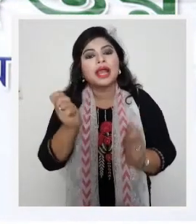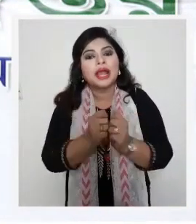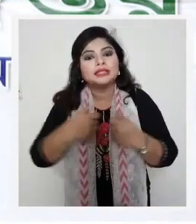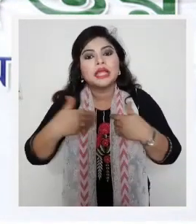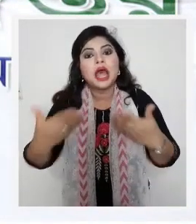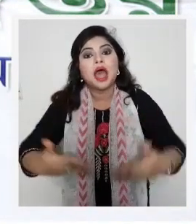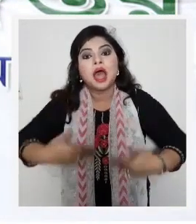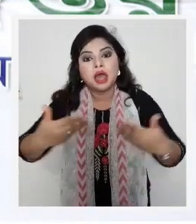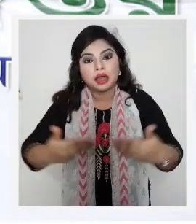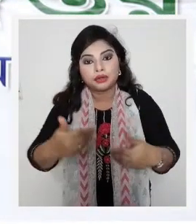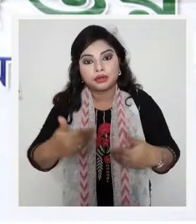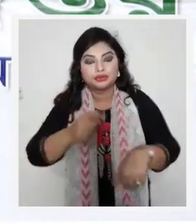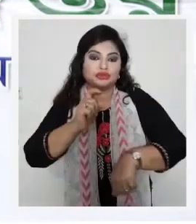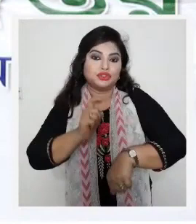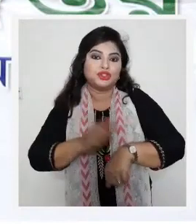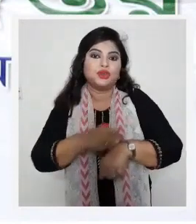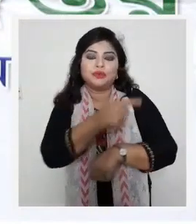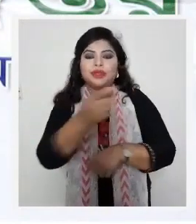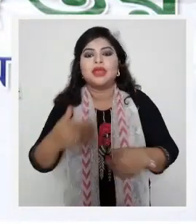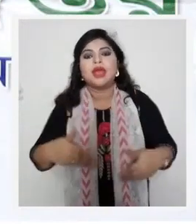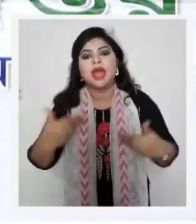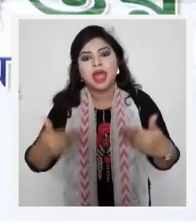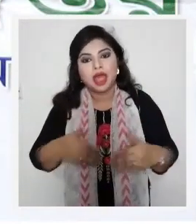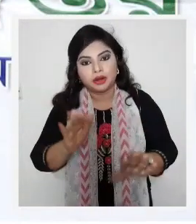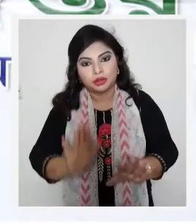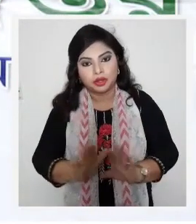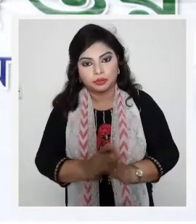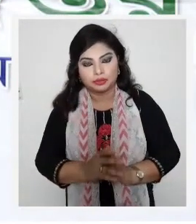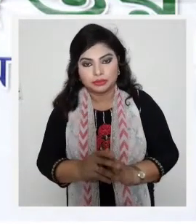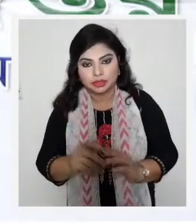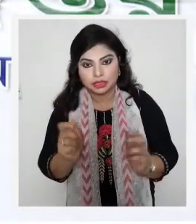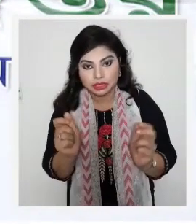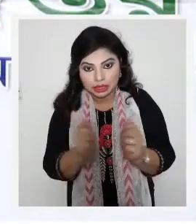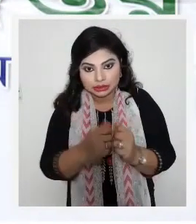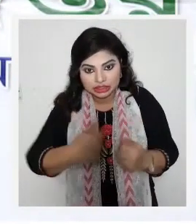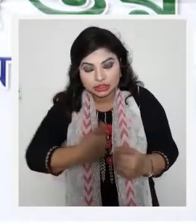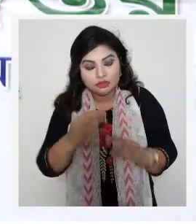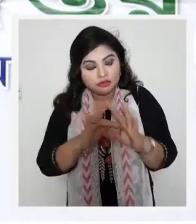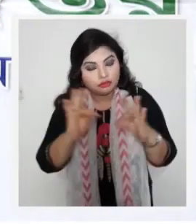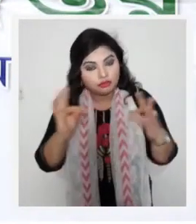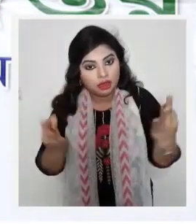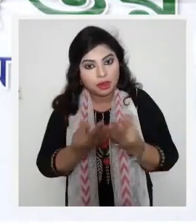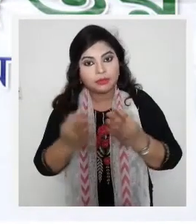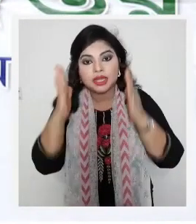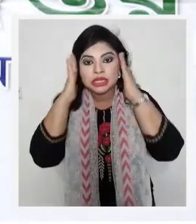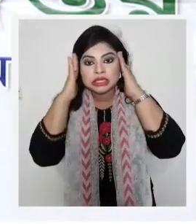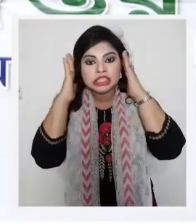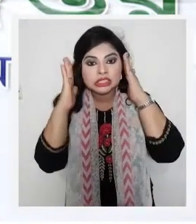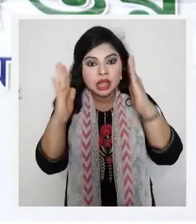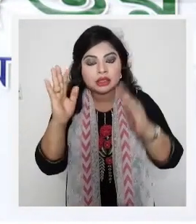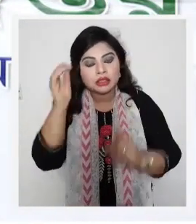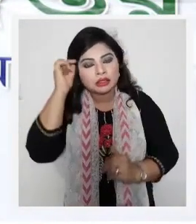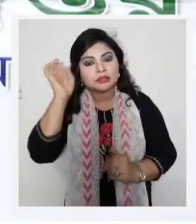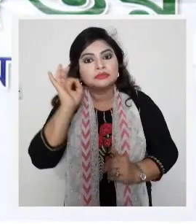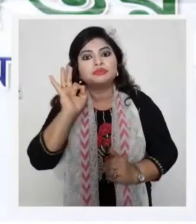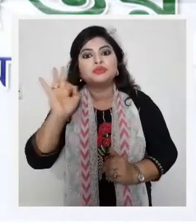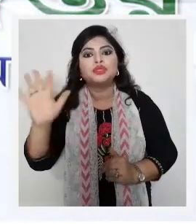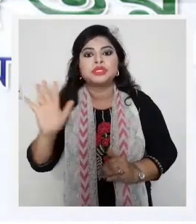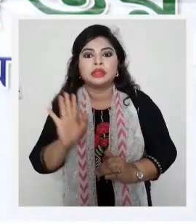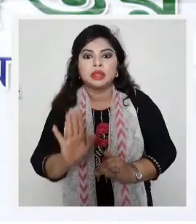স্বাস্থ্যকে ভালো রাখার জন্য যেগুলো সৃষ্টিশীল কাজের সাথে জড়িত থাকি, ভালো গুণগত সময় কাটানোর